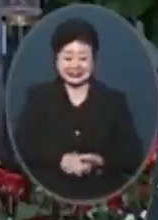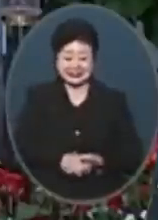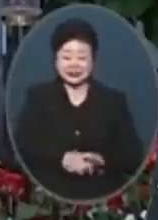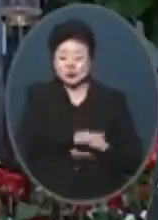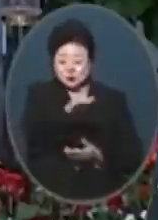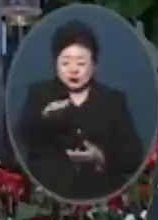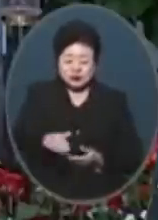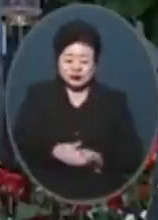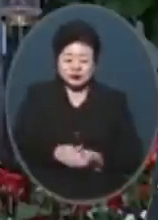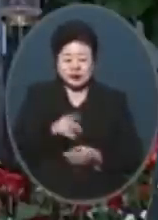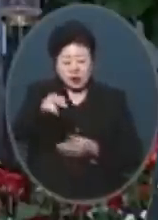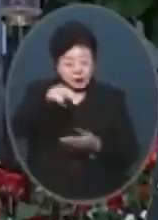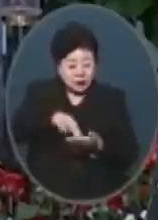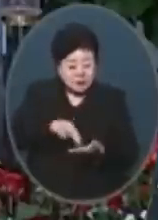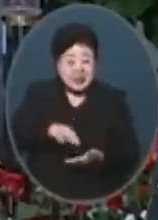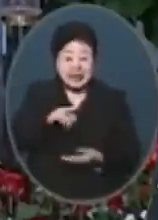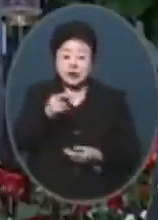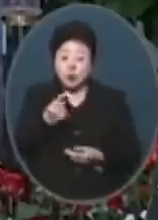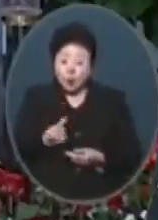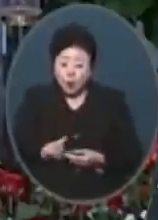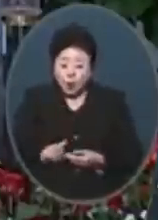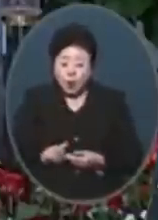우리는 어떤 상황에도